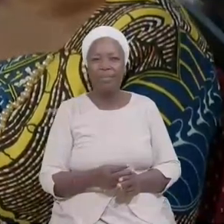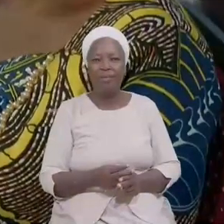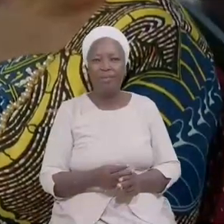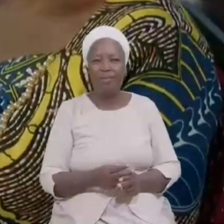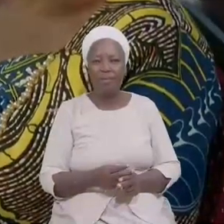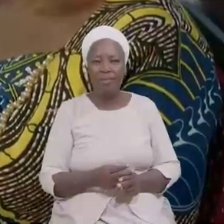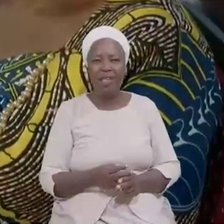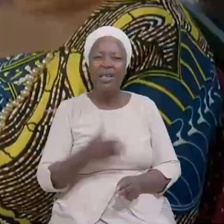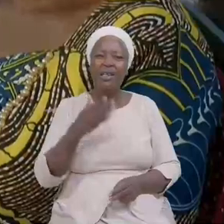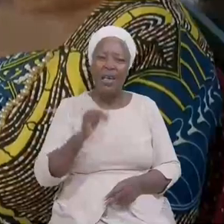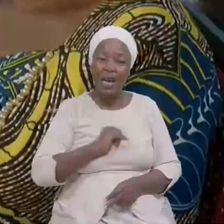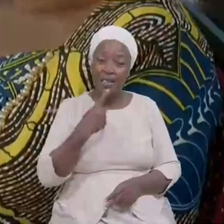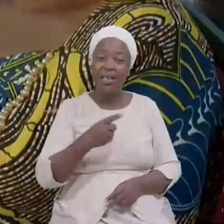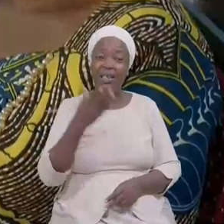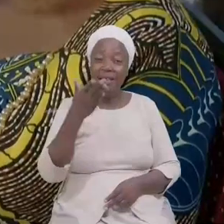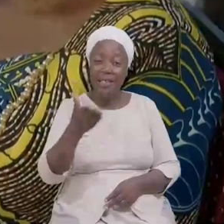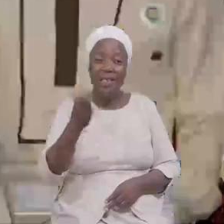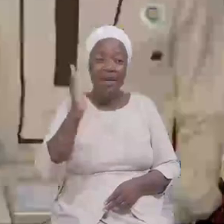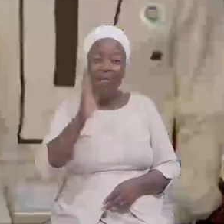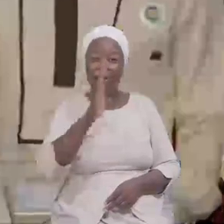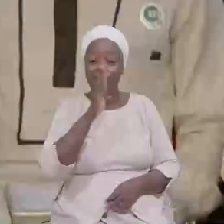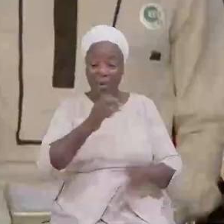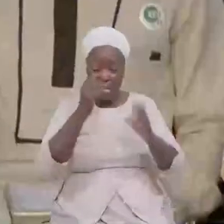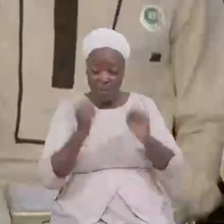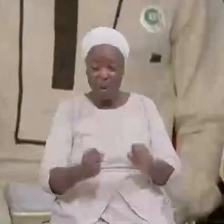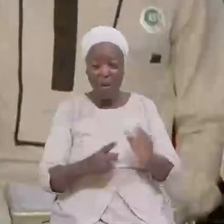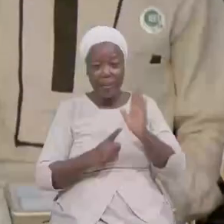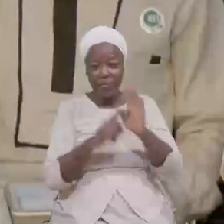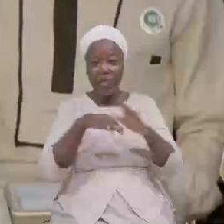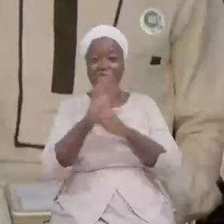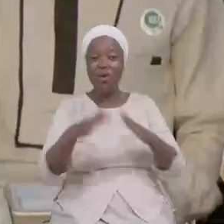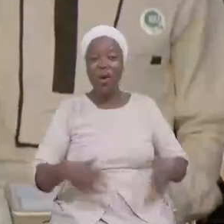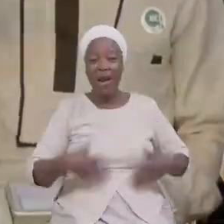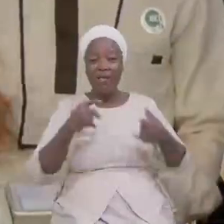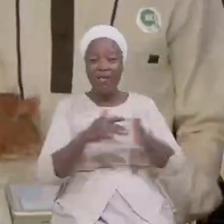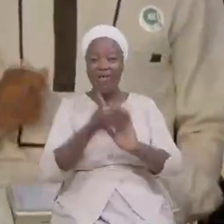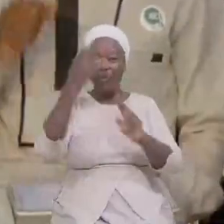J'ai dit, il y aura la manifestation de la puissance dans ta vie ce soir.